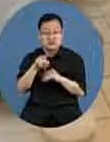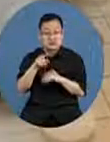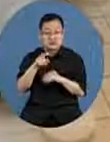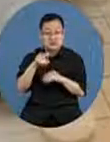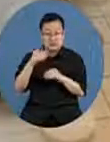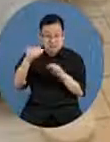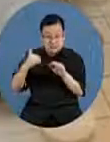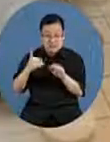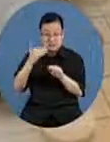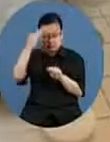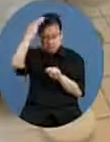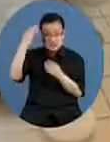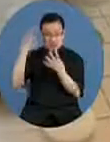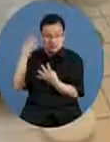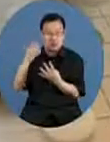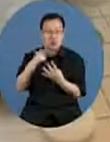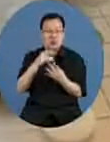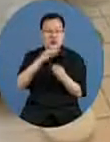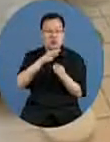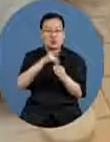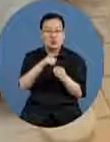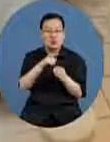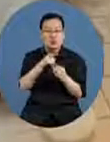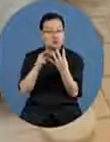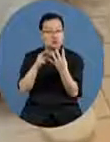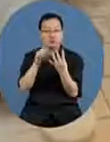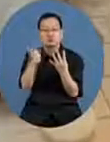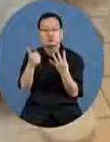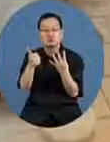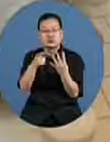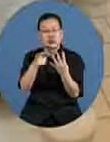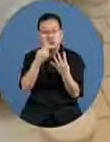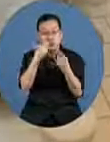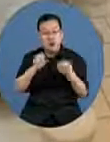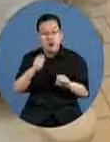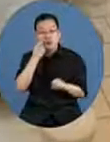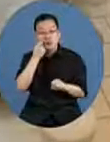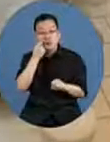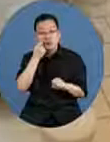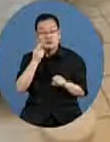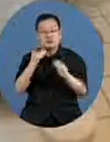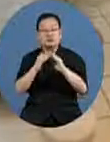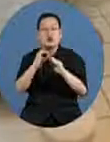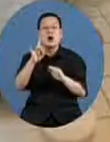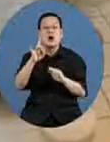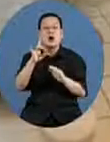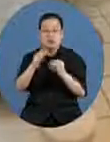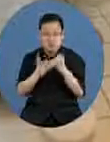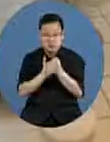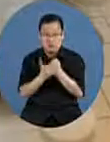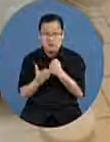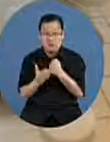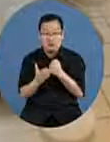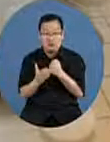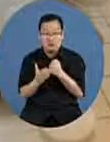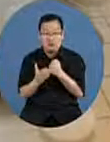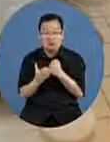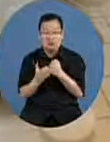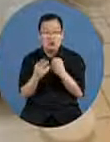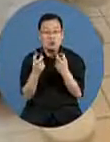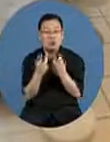귀 넉점이 죽어 있습니다. 살 수가 없어요. 네. 한 집밖에 안 나 있습니다. 그러면